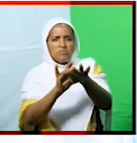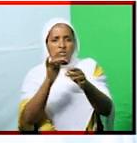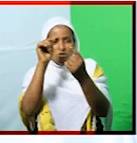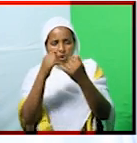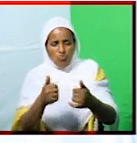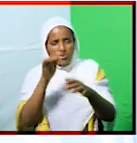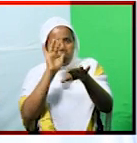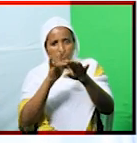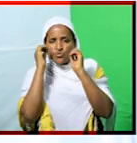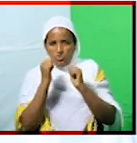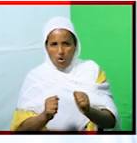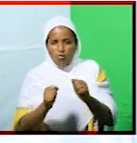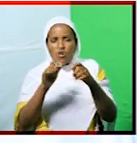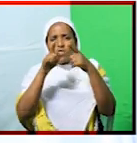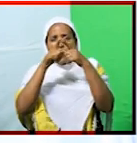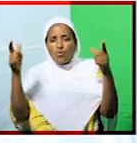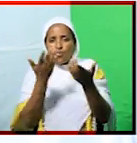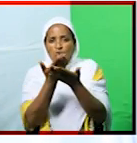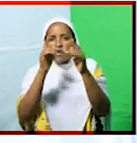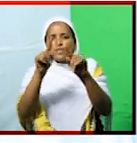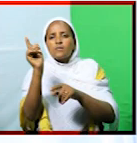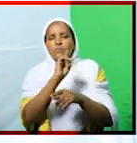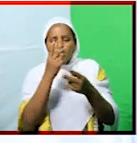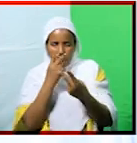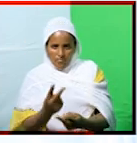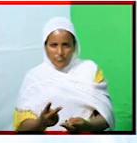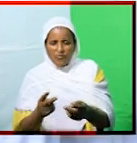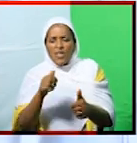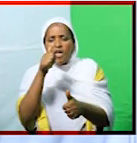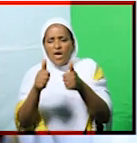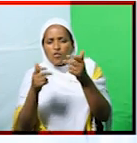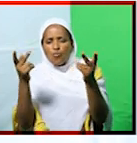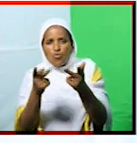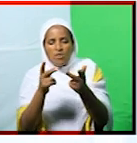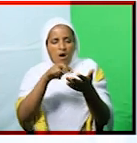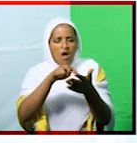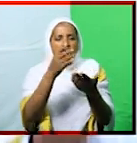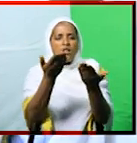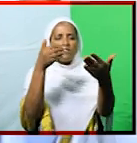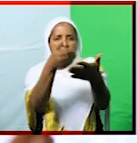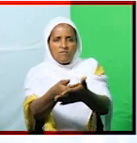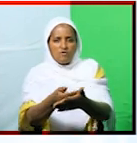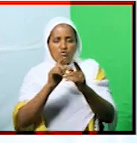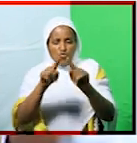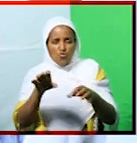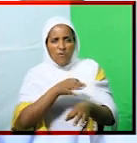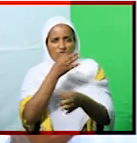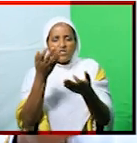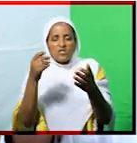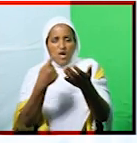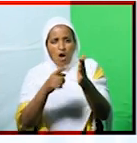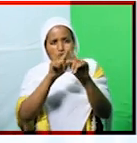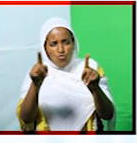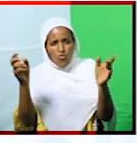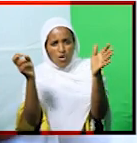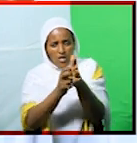ሊጠቅሱ ይችላሉ። ትልቁ ነገር ግን ምንድን ነው? ይሄ ተመልከት፣ ከየት አንስቶ ወደ የት እንደሚያደርሳቸው ያ መንፈስ፣ ያ ልዩ መንፈስ፣ ያ ልዩ ወንጌል